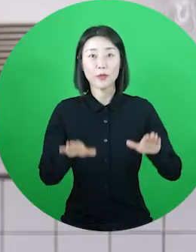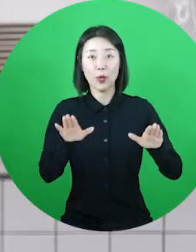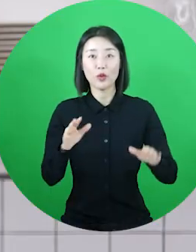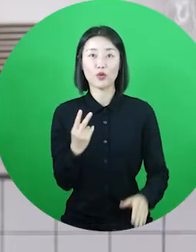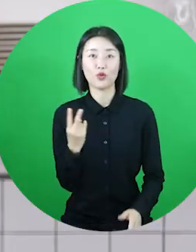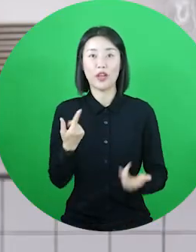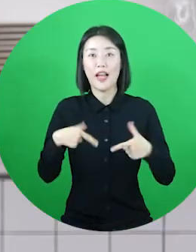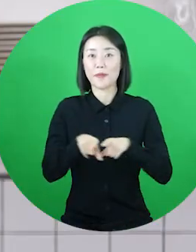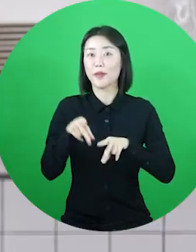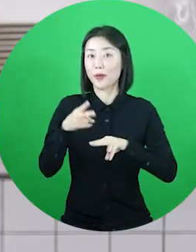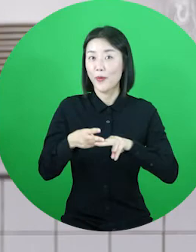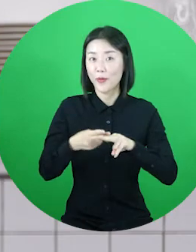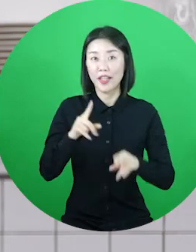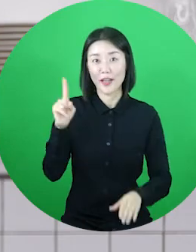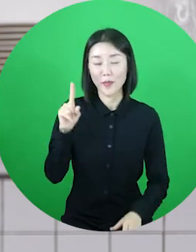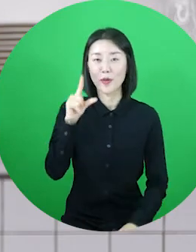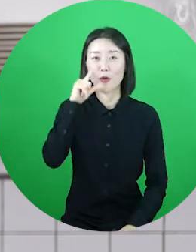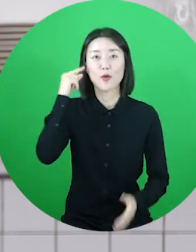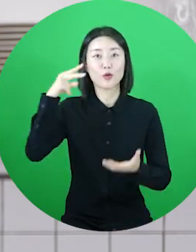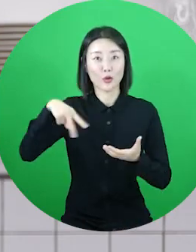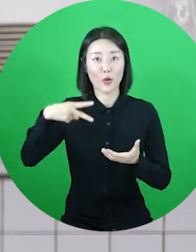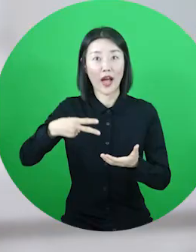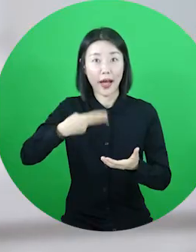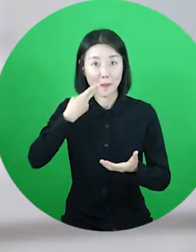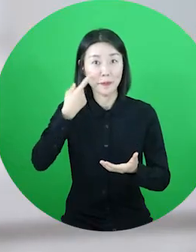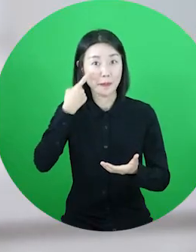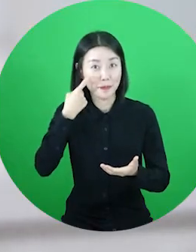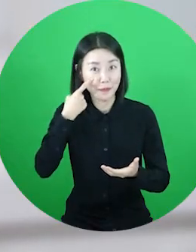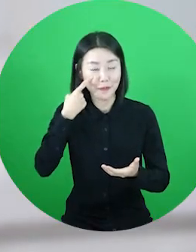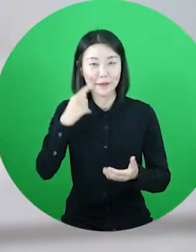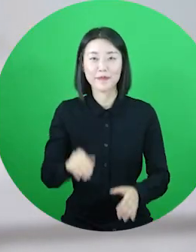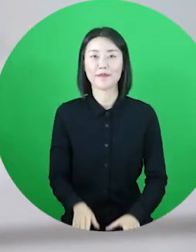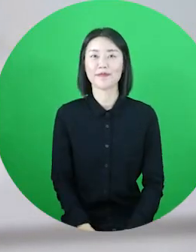오늘 함께 만들어 본 우동을 먹어볼까요?